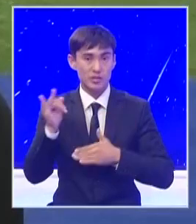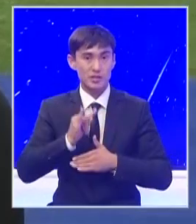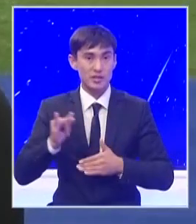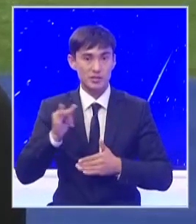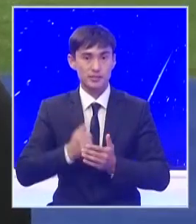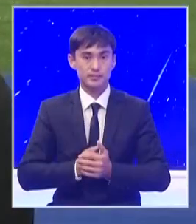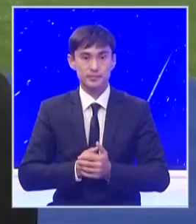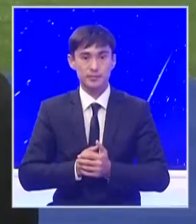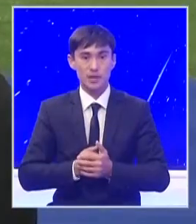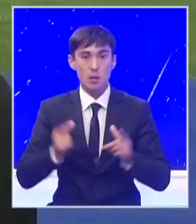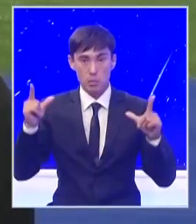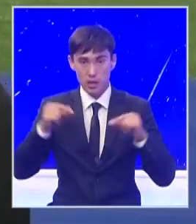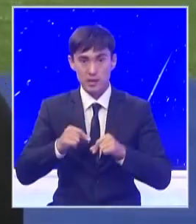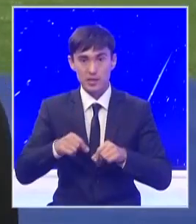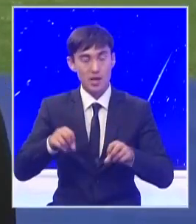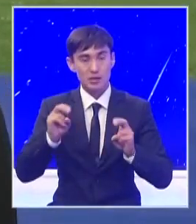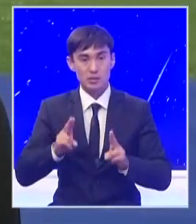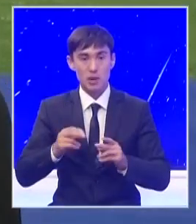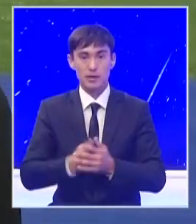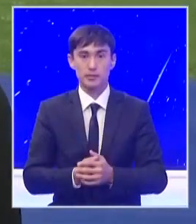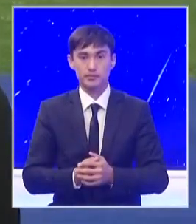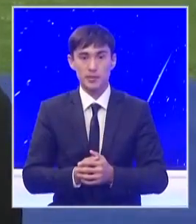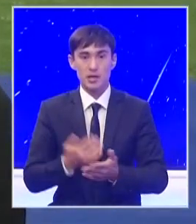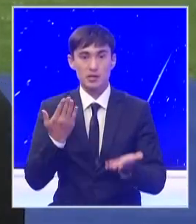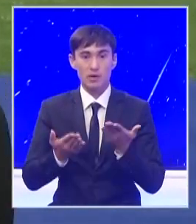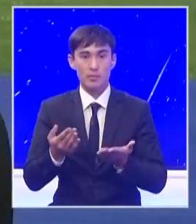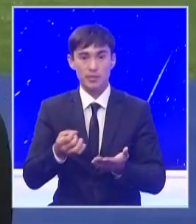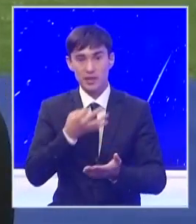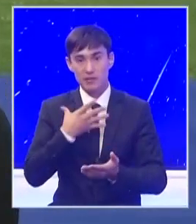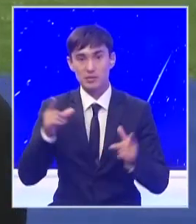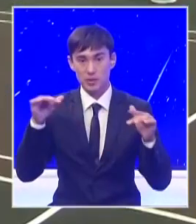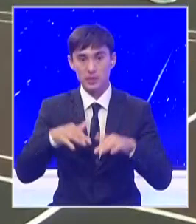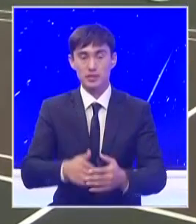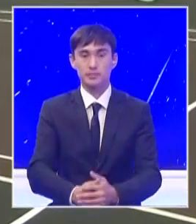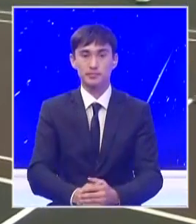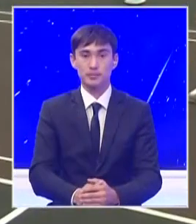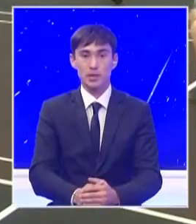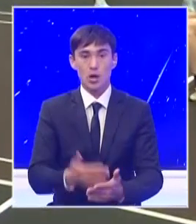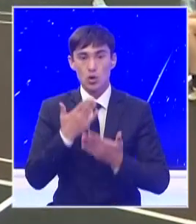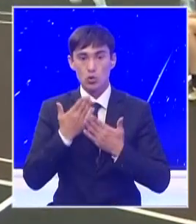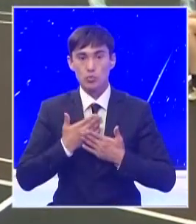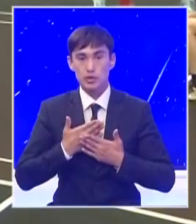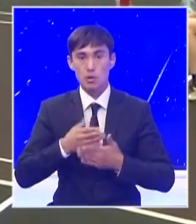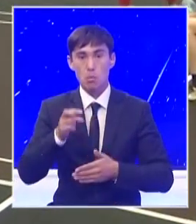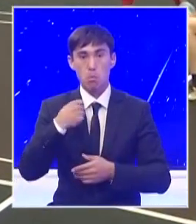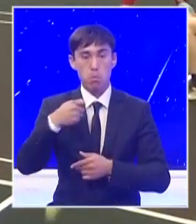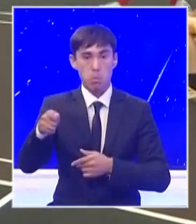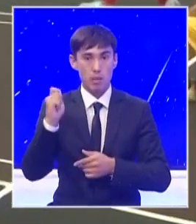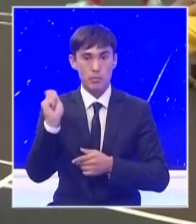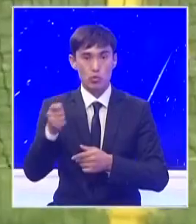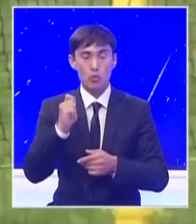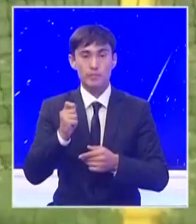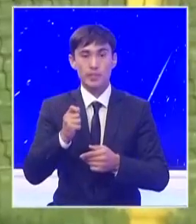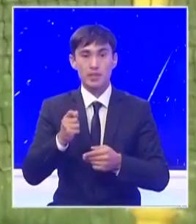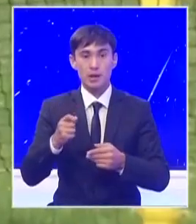интересный. Приходите, экстремальный, да. Если вам нравится экстрим, приходите к нам. А вот любители бадминтона вооружились ракетками.